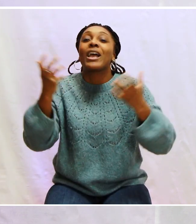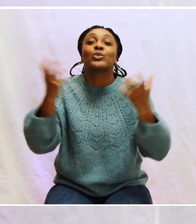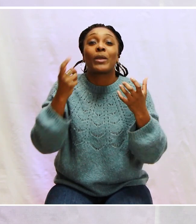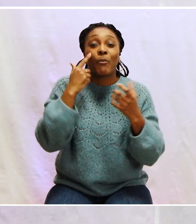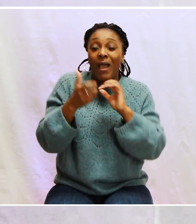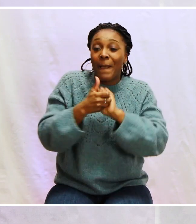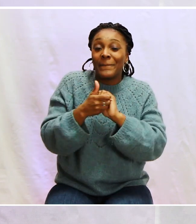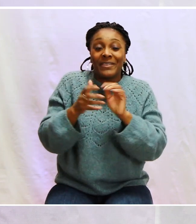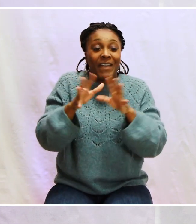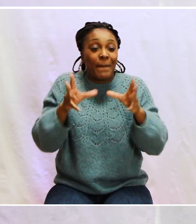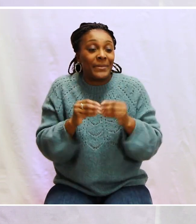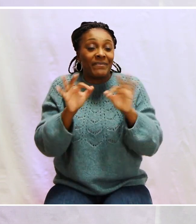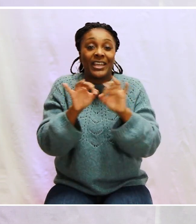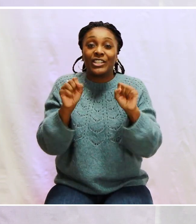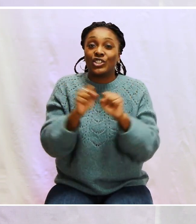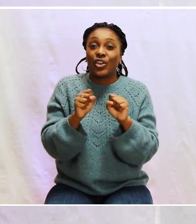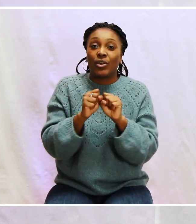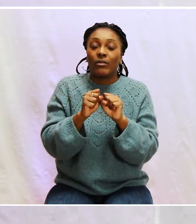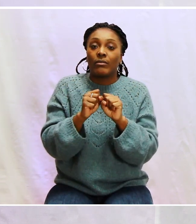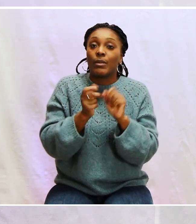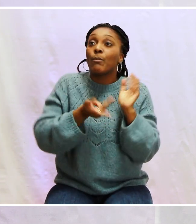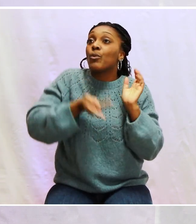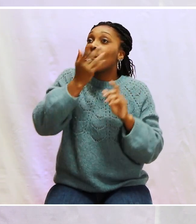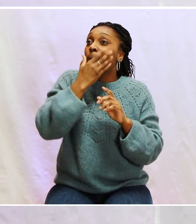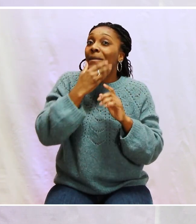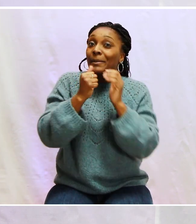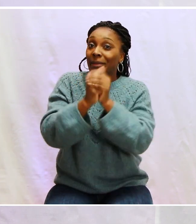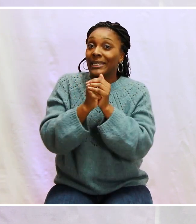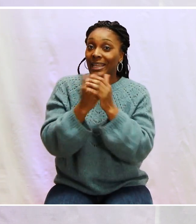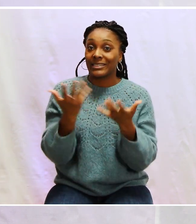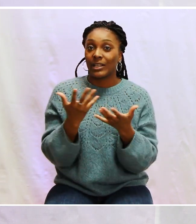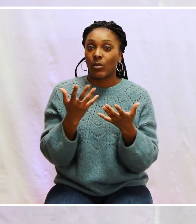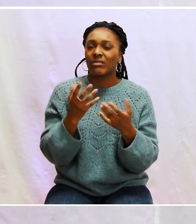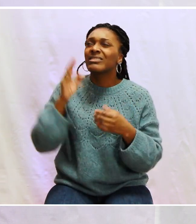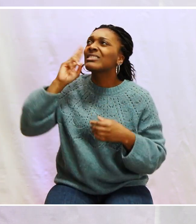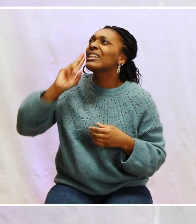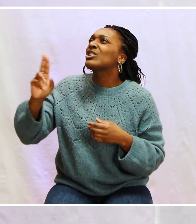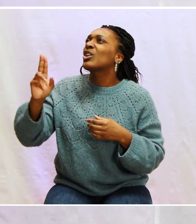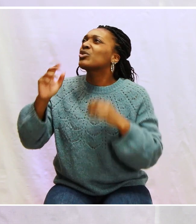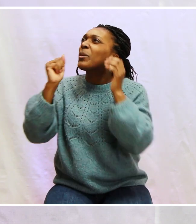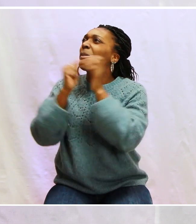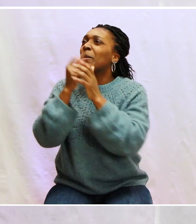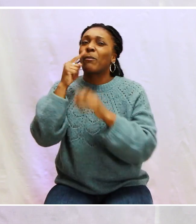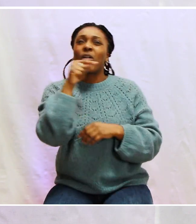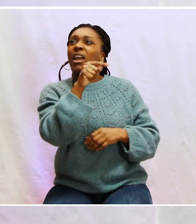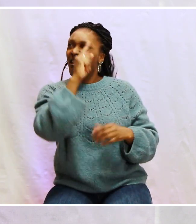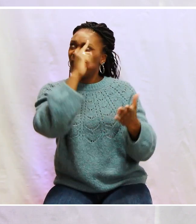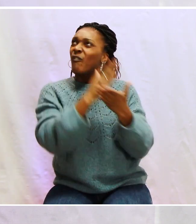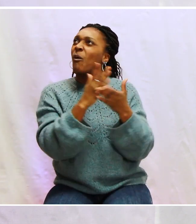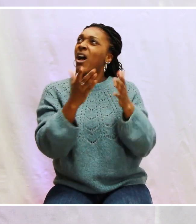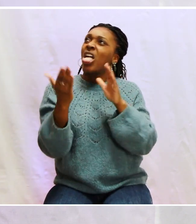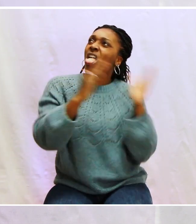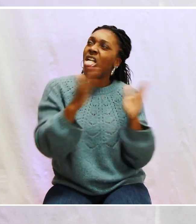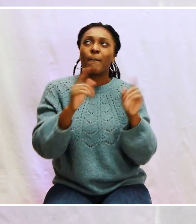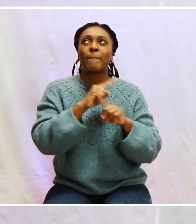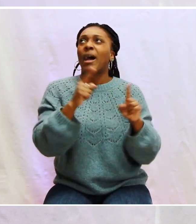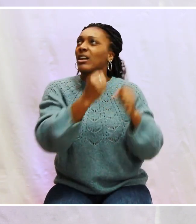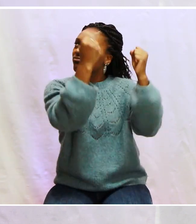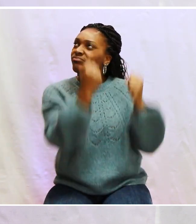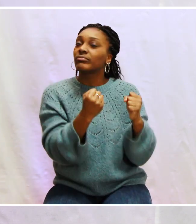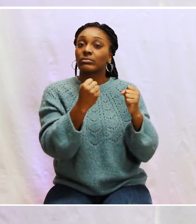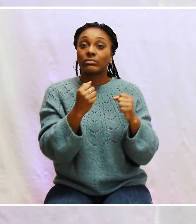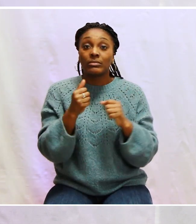nos familles, Seigneur, que sa foi ne défaille point, qu'il tienne jusqu'au bout. C'est la prière de Jésus lui-même,